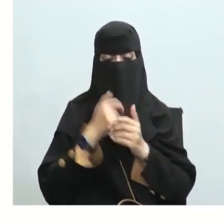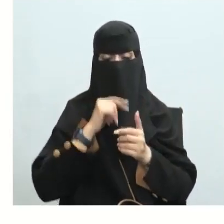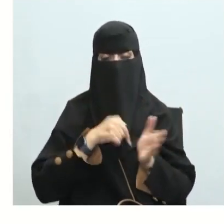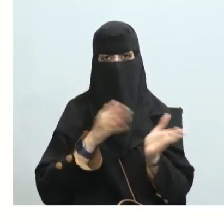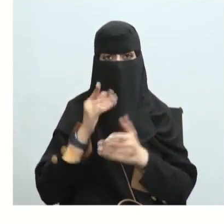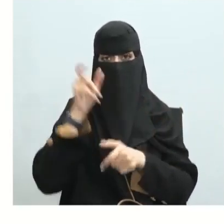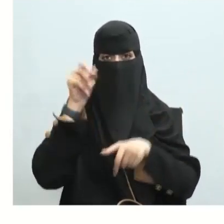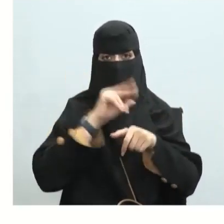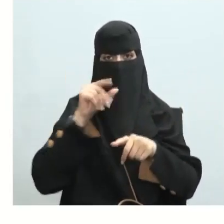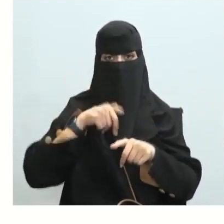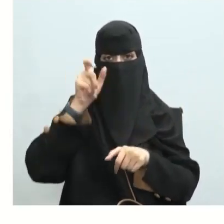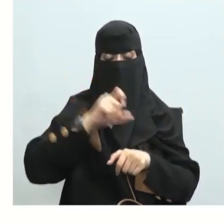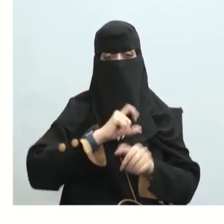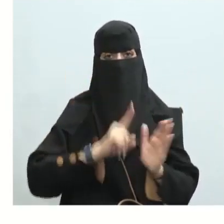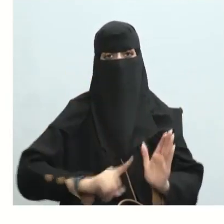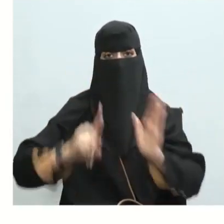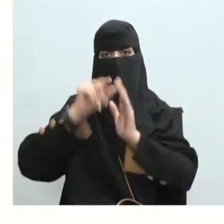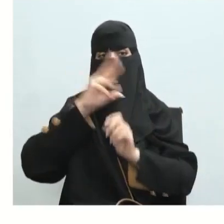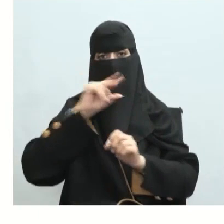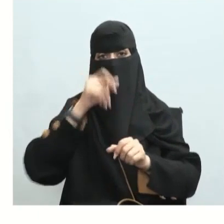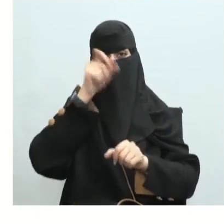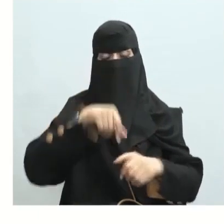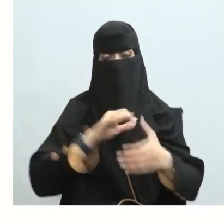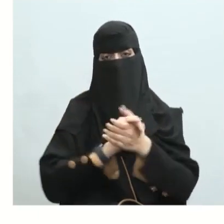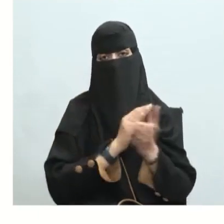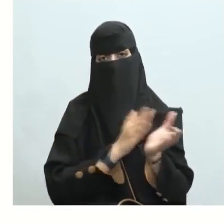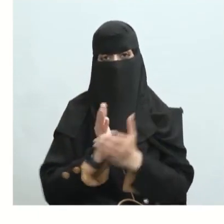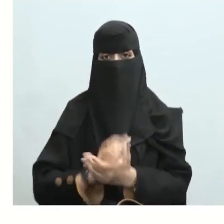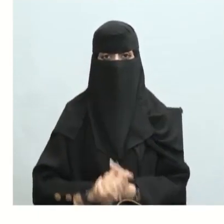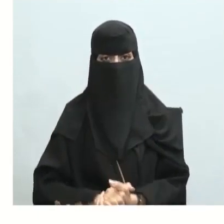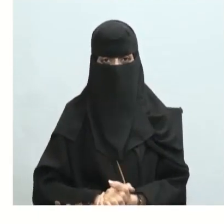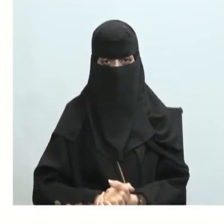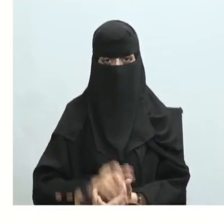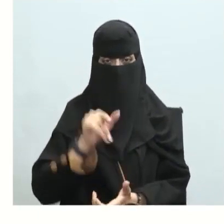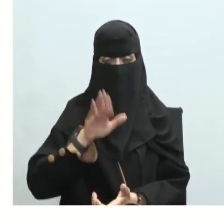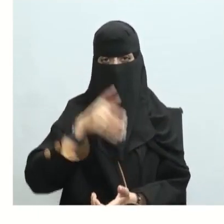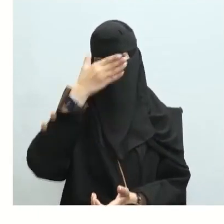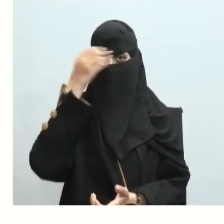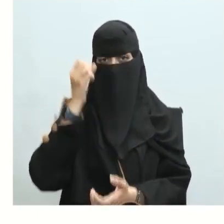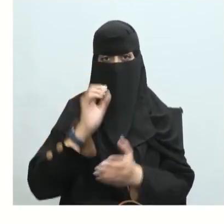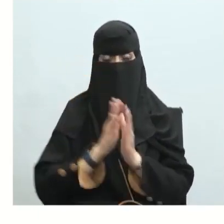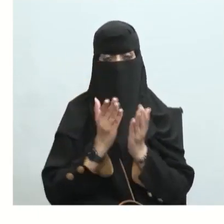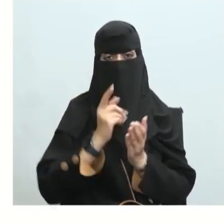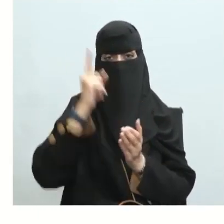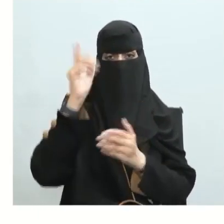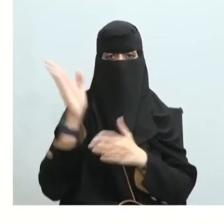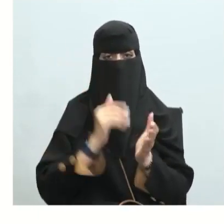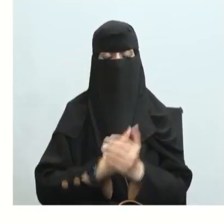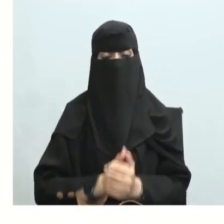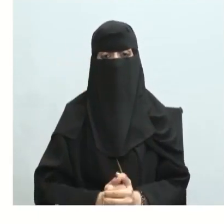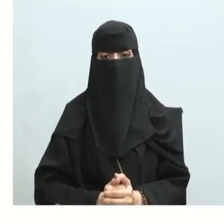نماذج من الطلاب قدوات لزملائهم قدوات ب بما انهم حفظوا القران الكريم